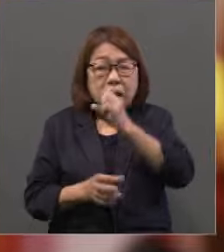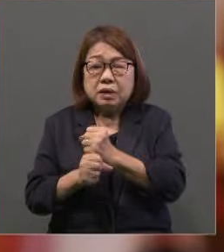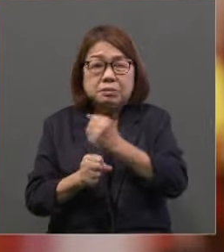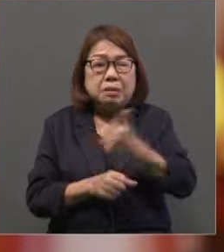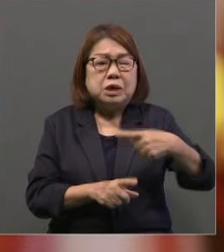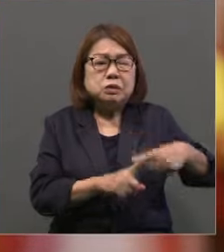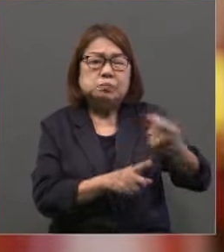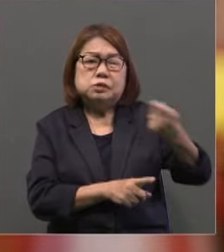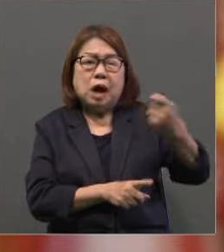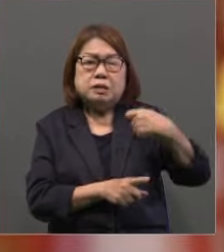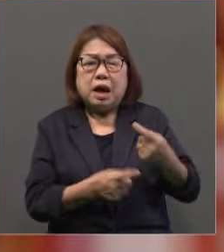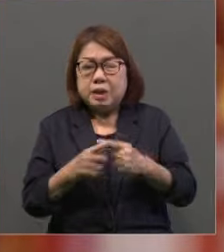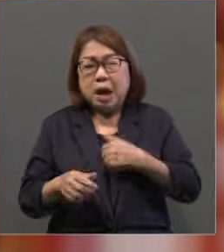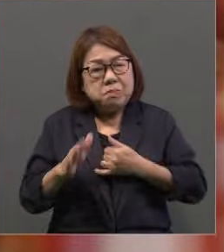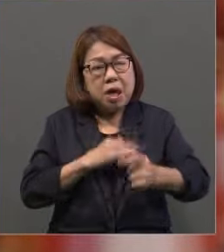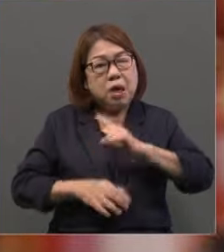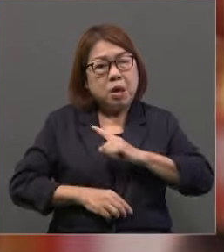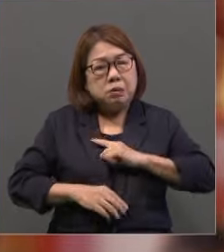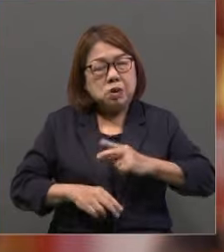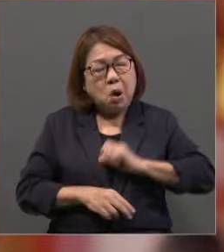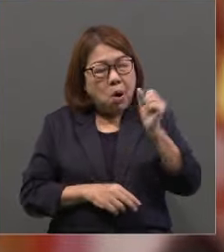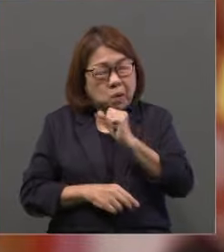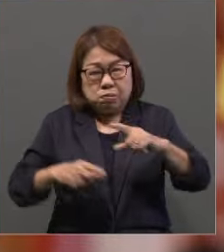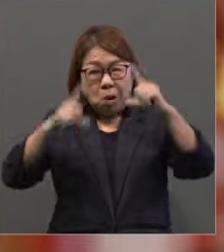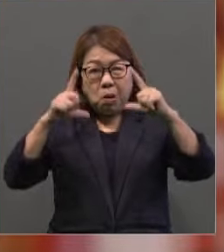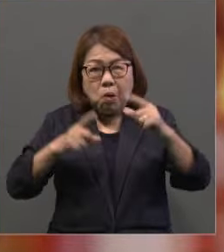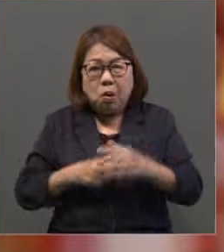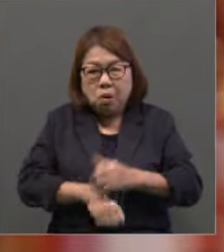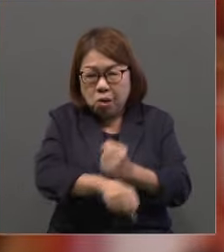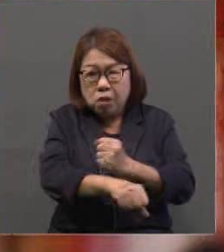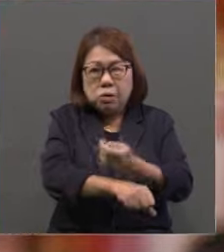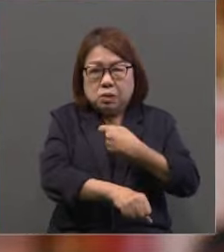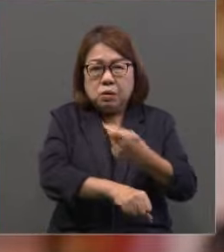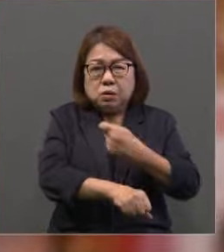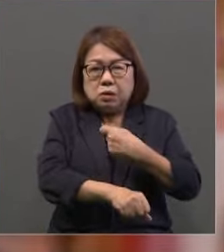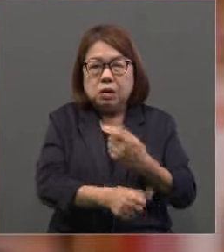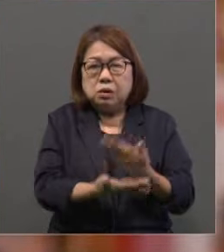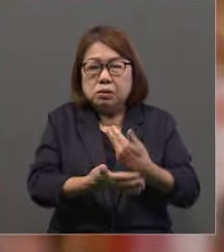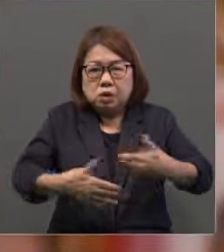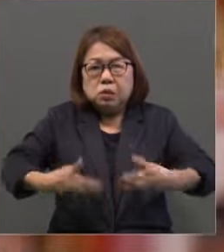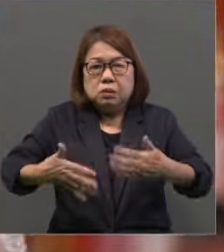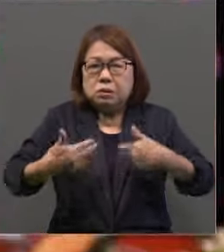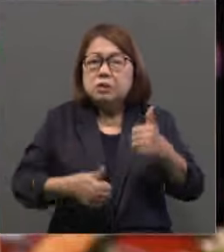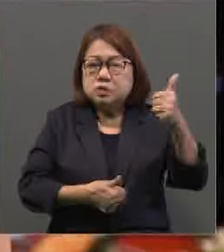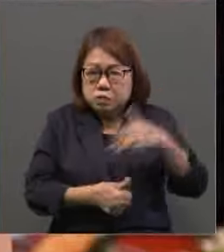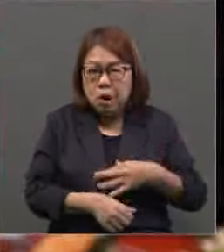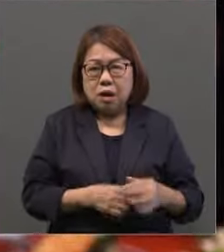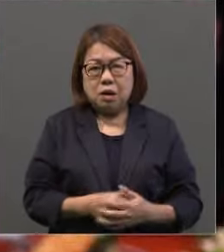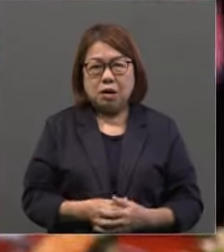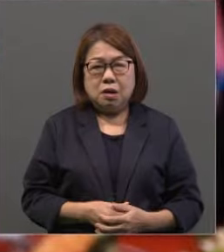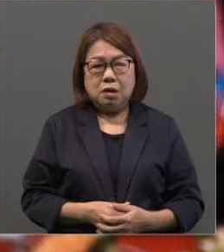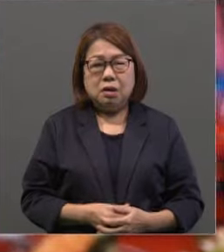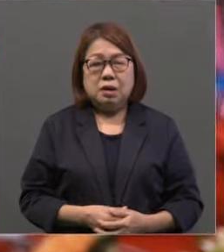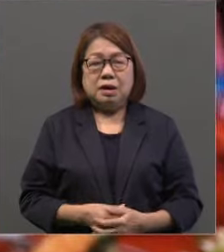เป็นเดือนแต่ว่านักร้องถ้าเกิดว่าเราดังแล้วแล้วแบบเราจะไปทำงานเมื่อไหร่ก็ได้แล้วเงินเดือนมันก็จะเยอะด้วยครับ